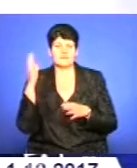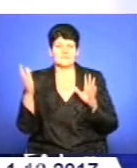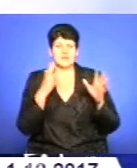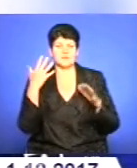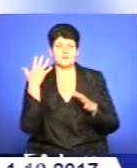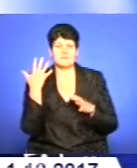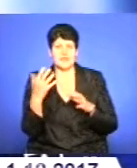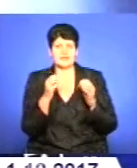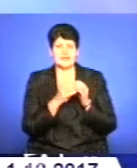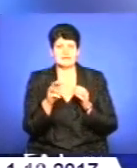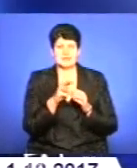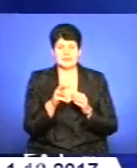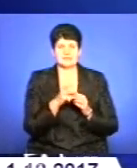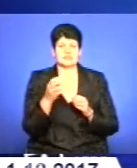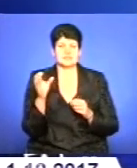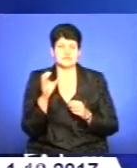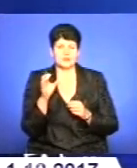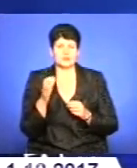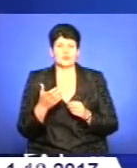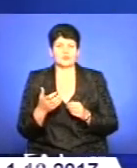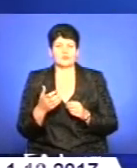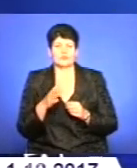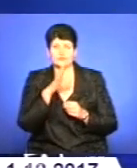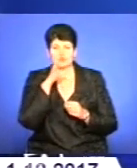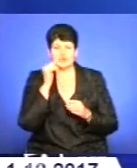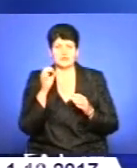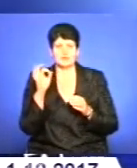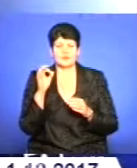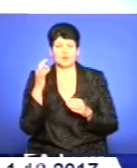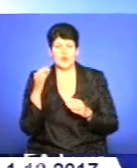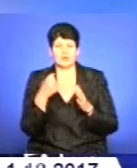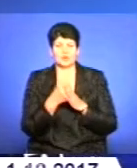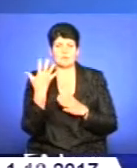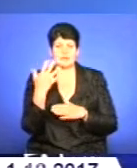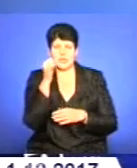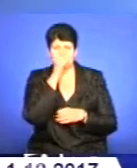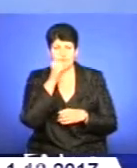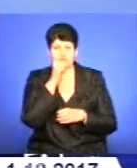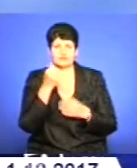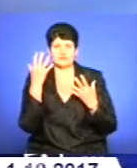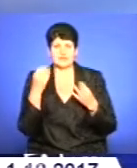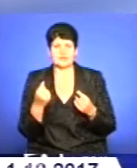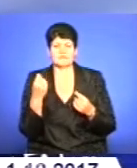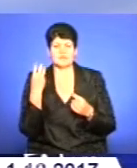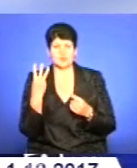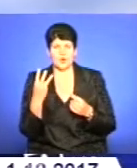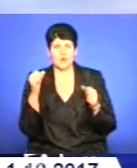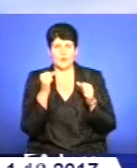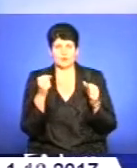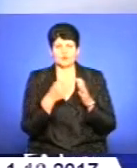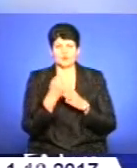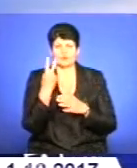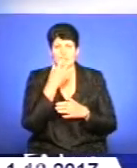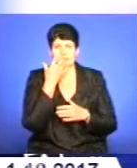за секунду. Температура повітря 2 грудня вночі від 0 до 5 морозу, в день від 3 морозу до 2 тепла.